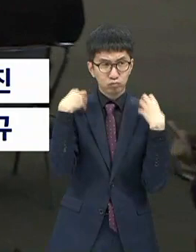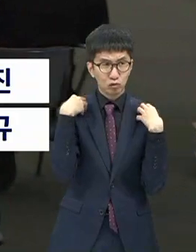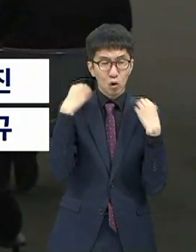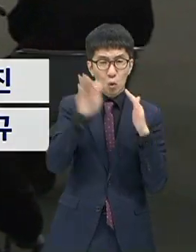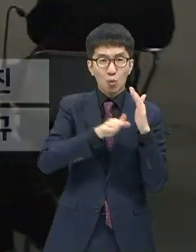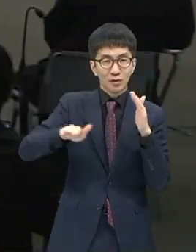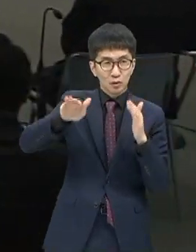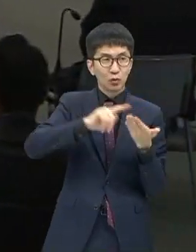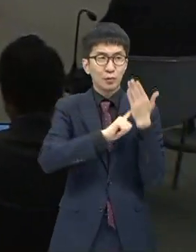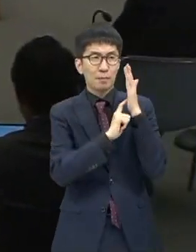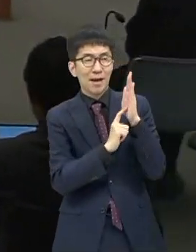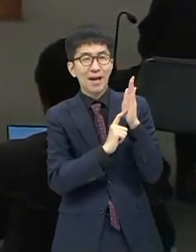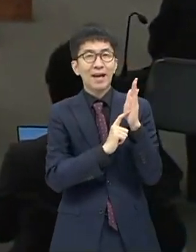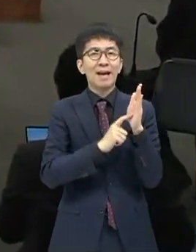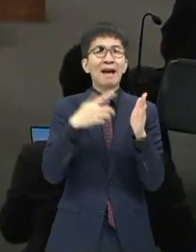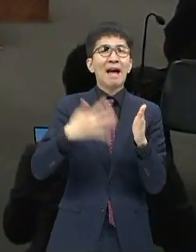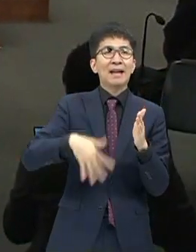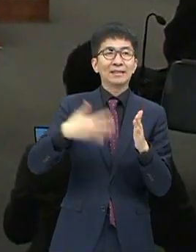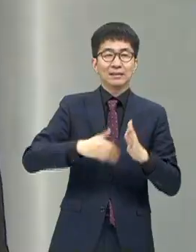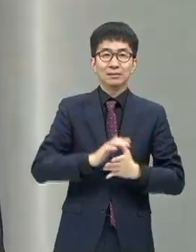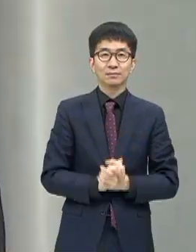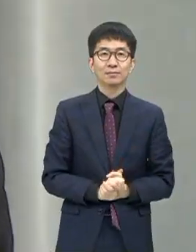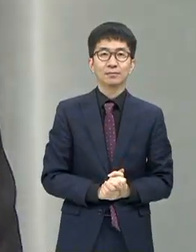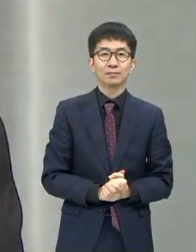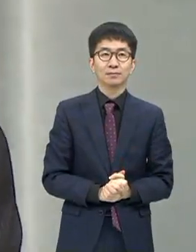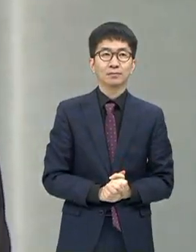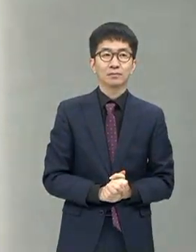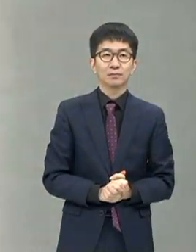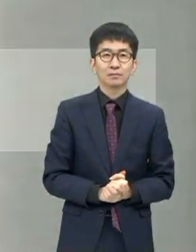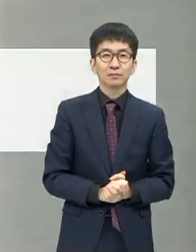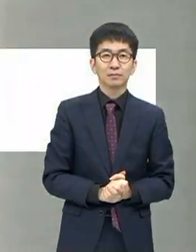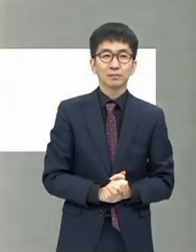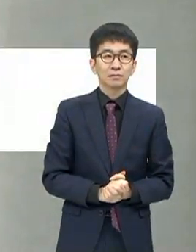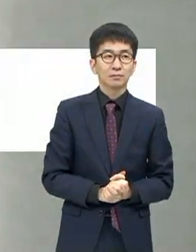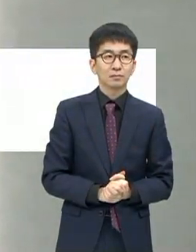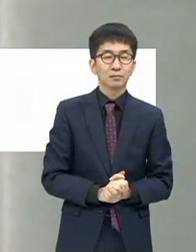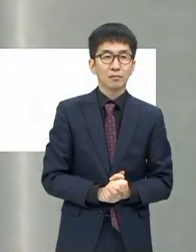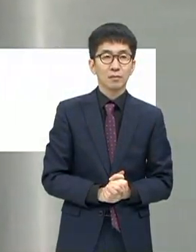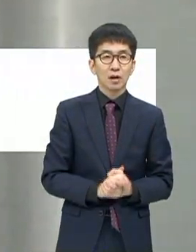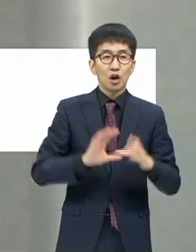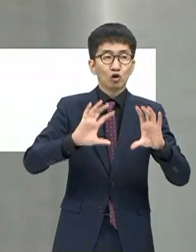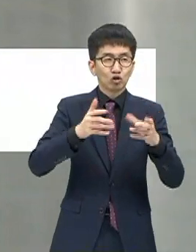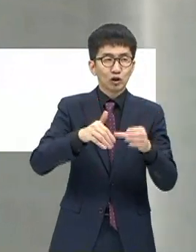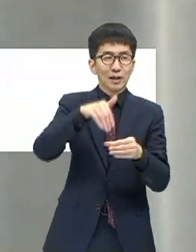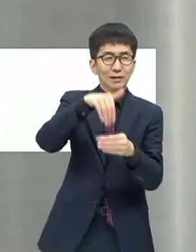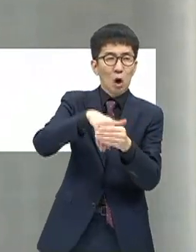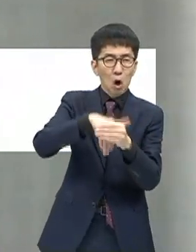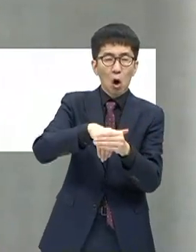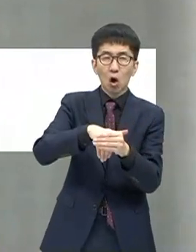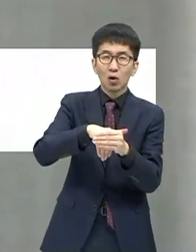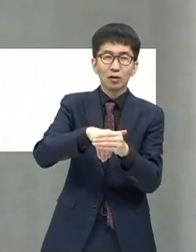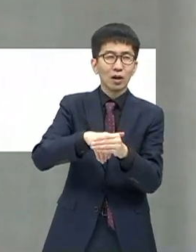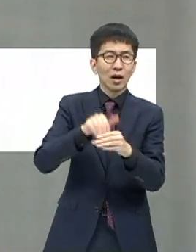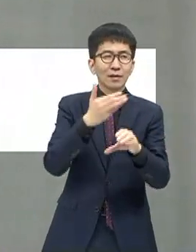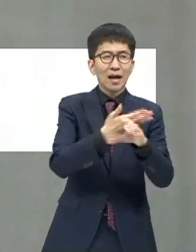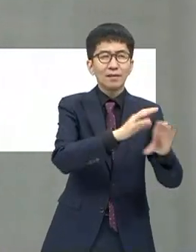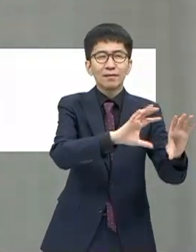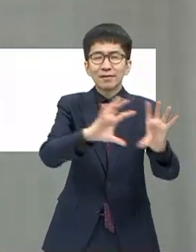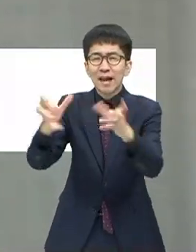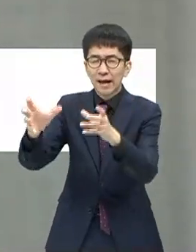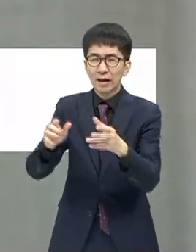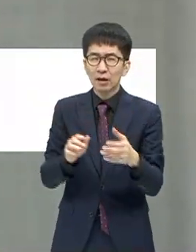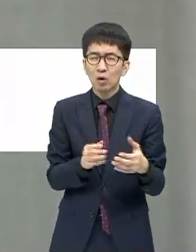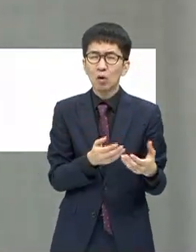후보를 명확하게 밝히지 않고 있습니다 복사의 특 1호 생키 온 오토쇼 타일도 1 수 있게 하고 컷 곡도 너도